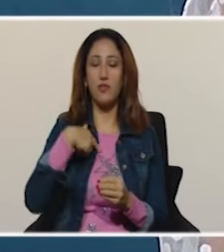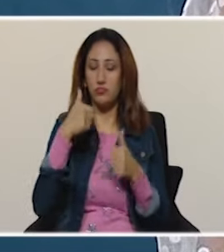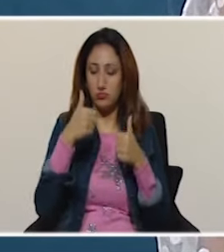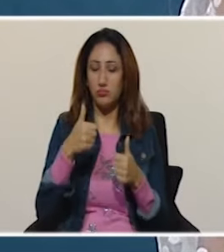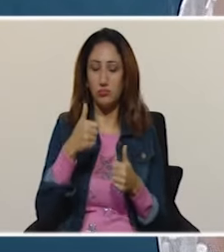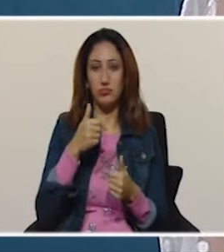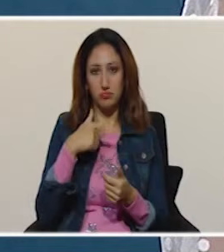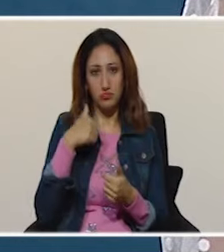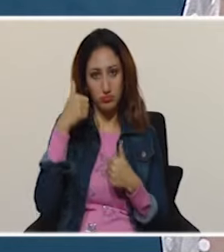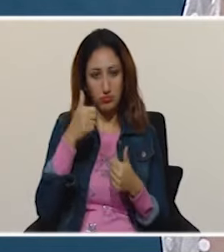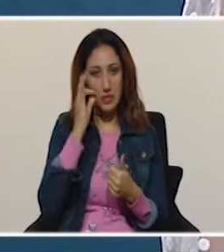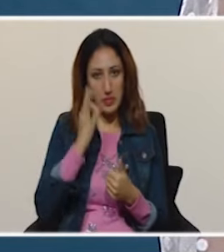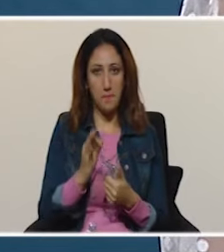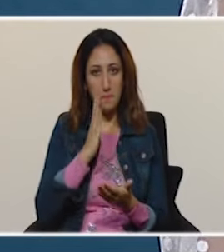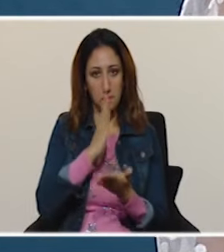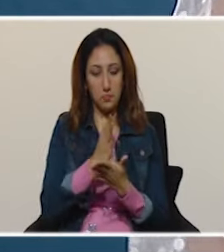طبعا.